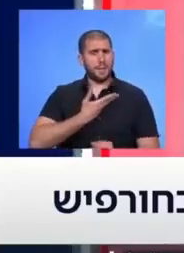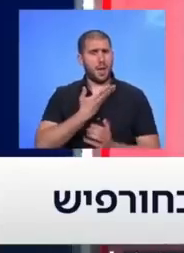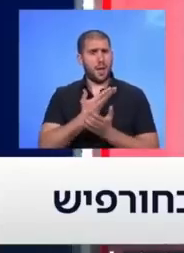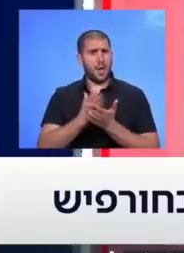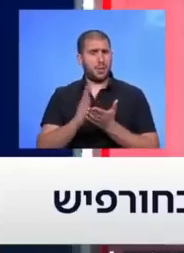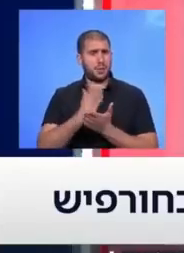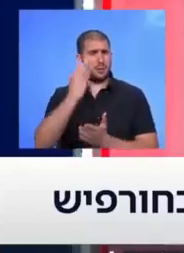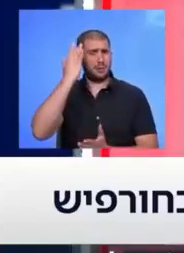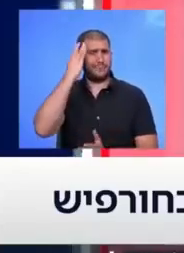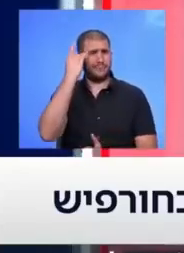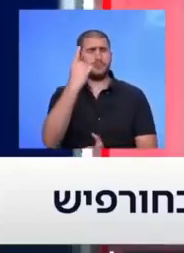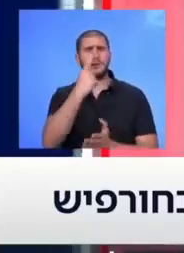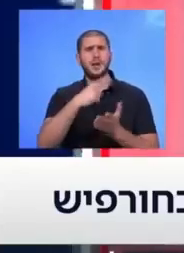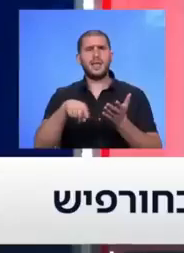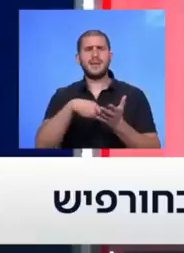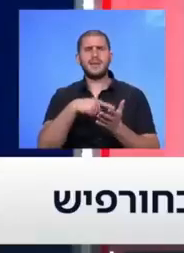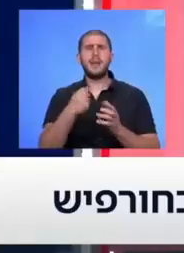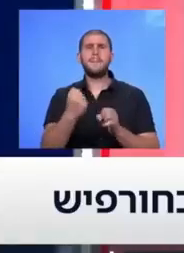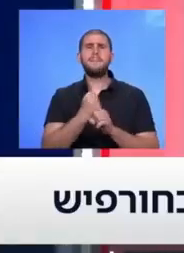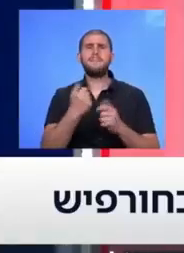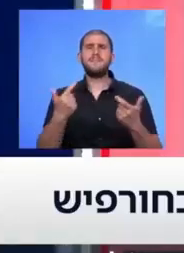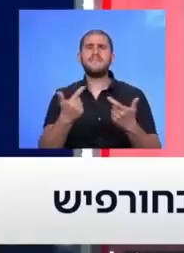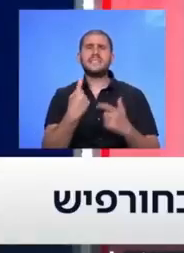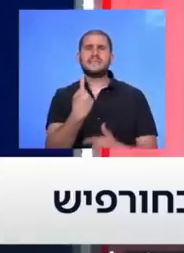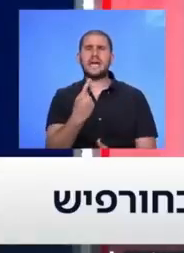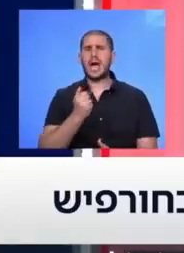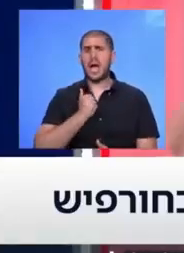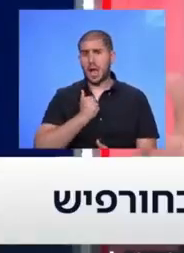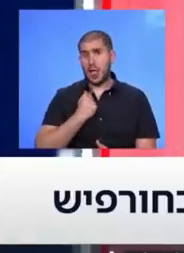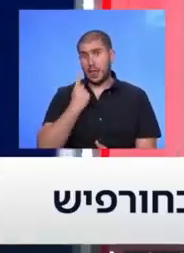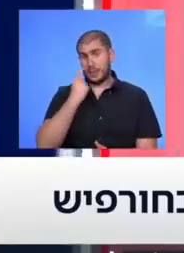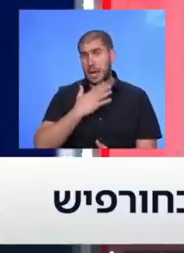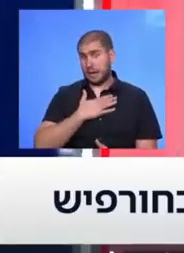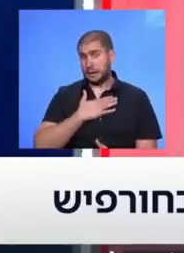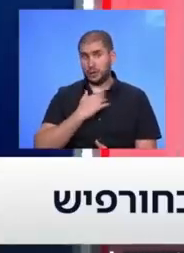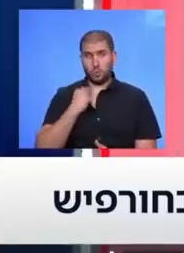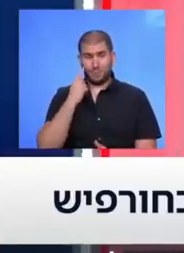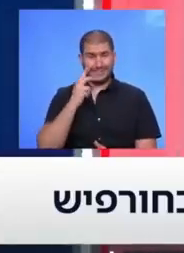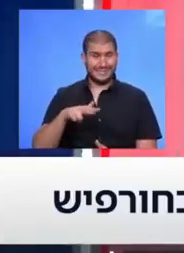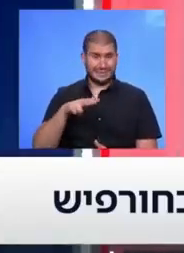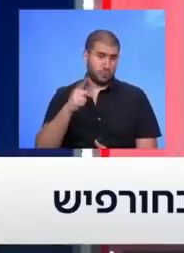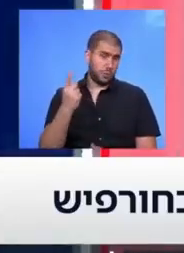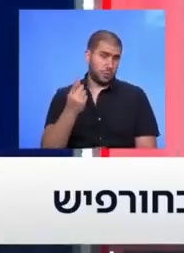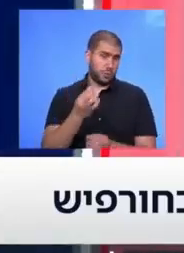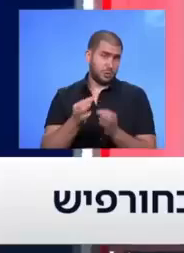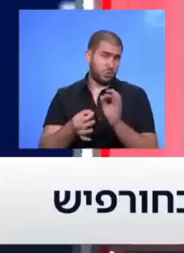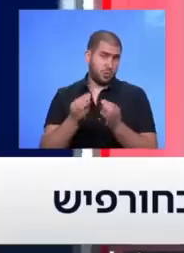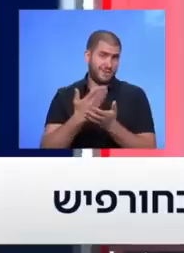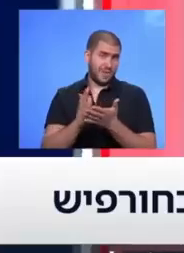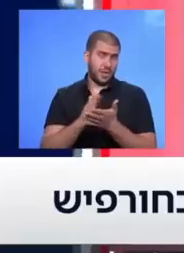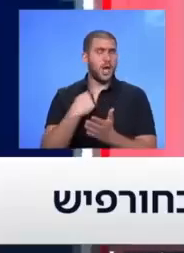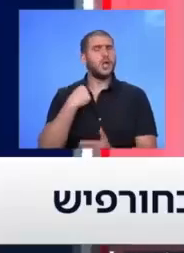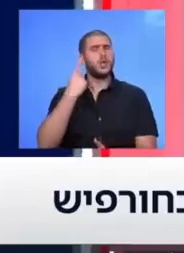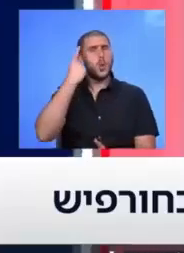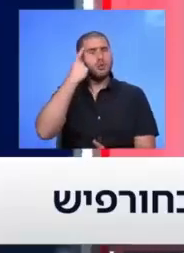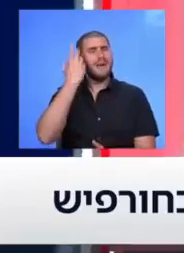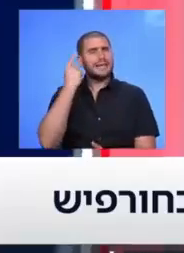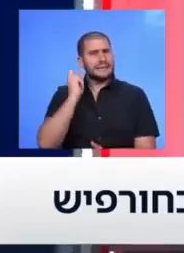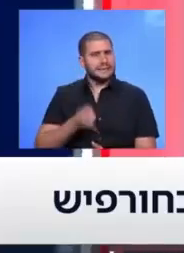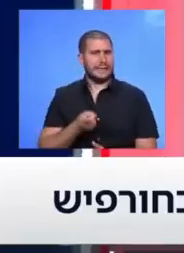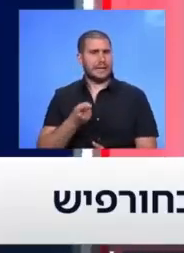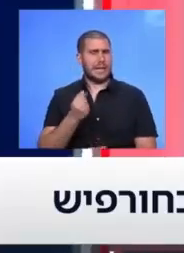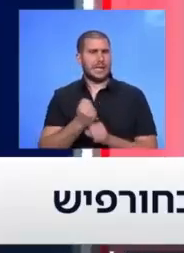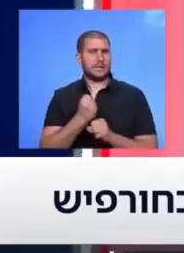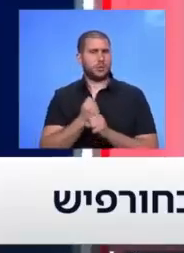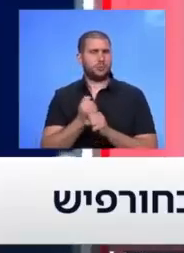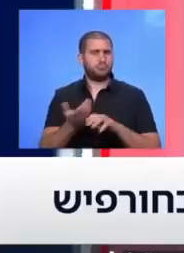דעת עצמו לבטל מבצע שלעניות דעתי, ואני חושב שהציבור ישפוט, אני חושב שהיה ראוי להביא אותו